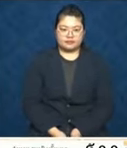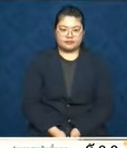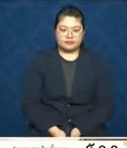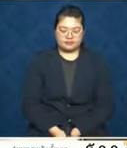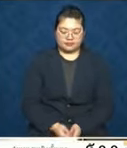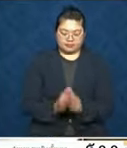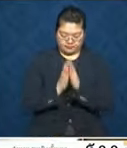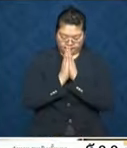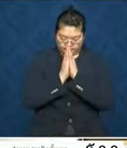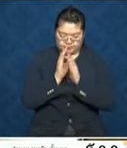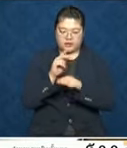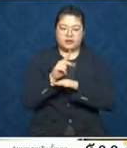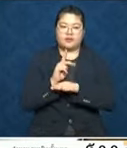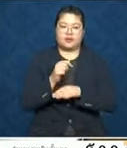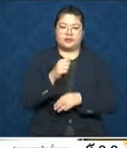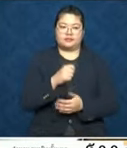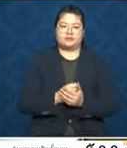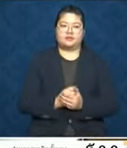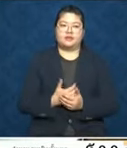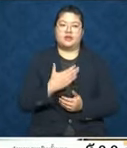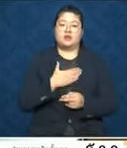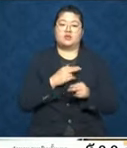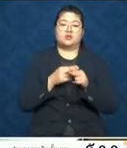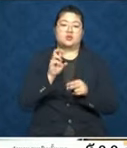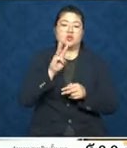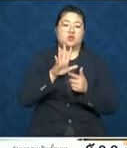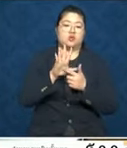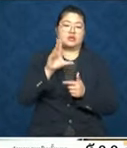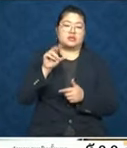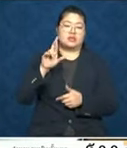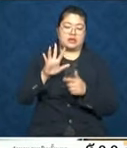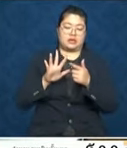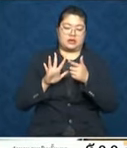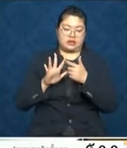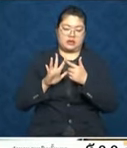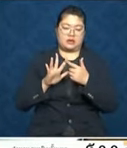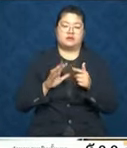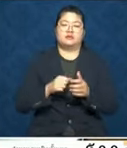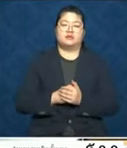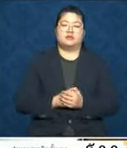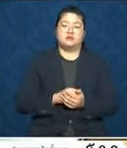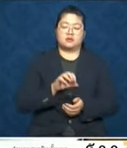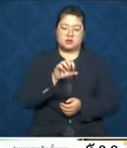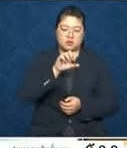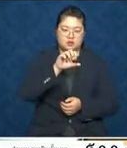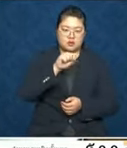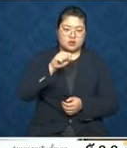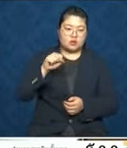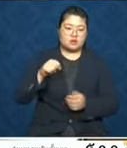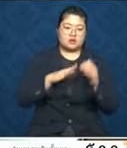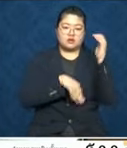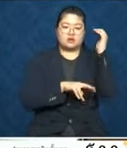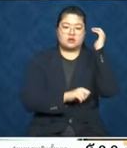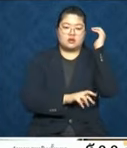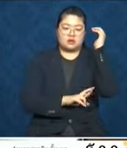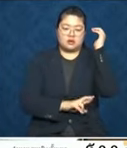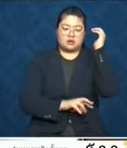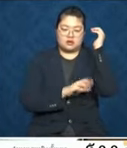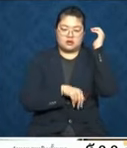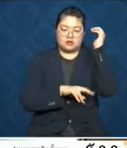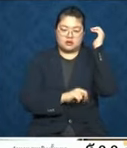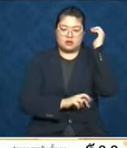เรียนท่านประธานสภาที่เคารพกับผมวัชระยาวหัสสันสมาชิกสภาผู้แทนราษฎรจังหวัดนราธิวาสเขต1